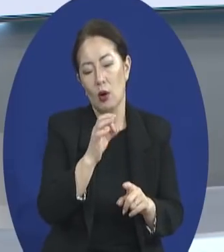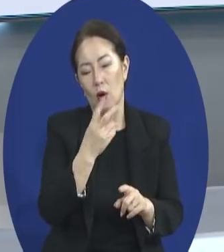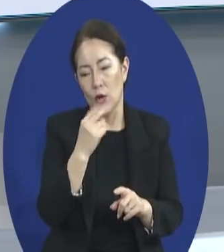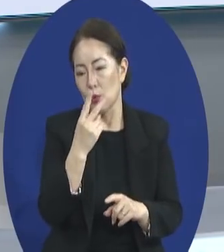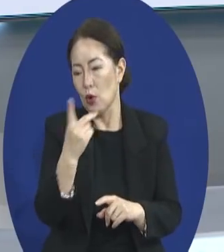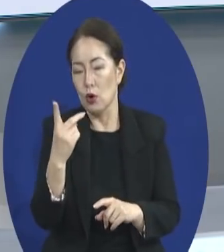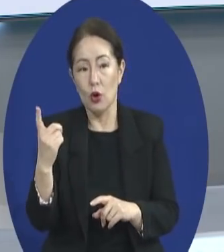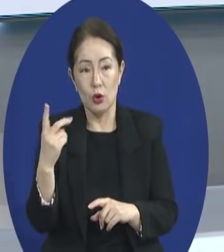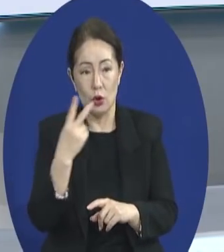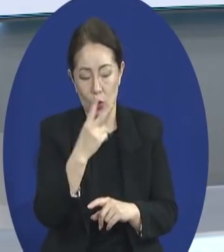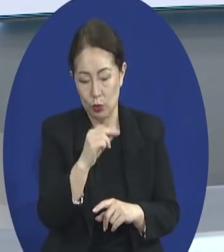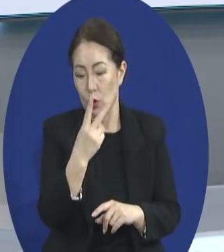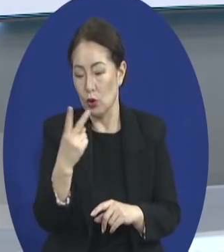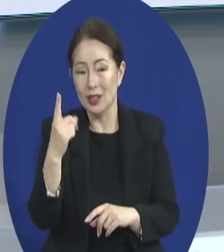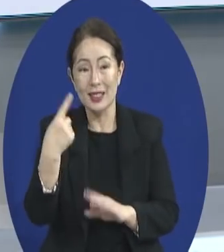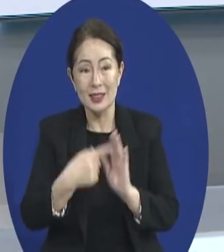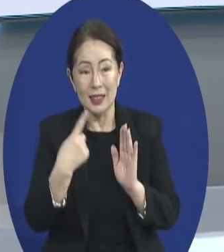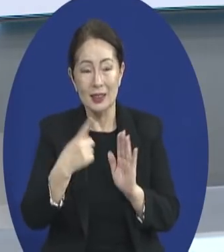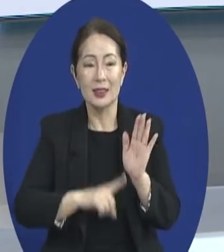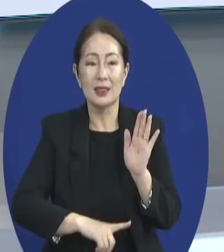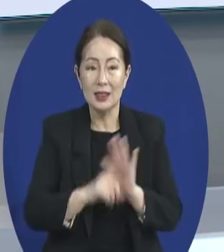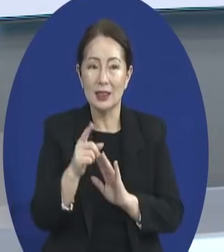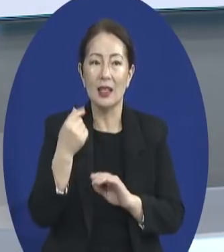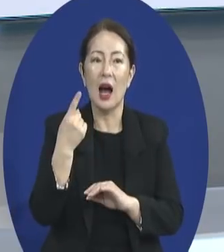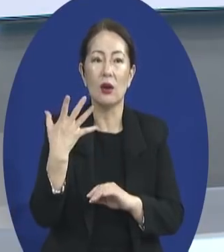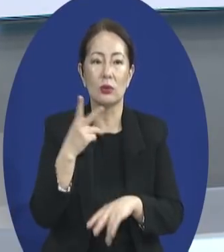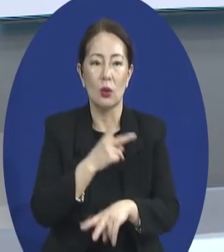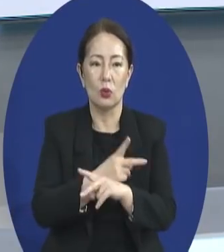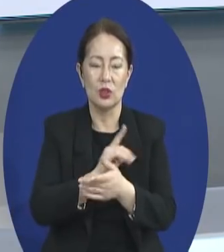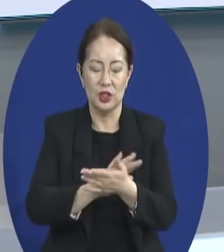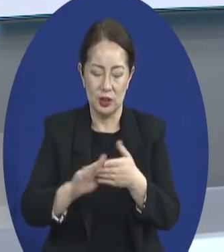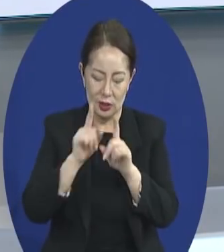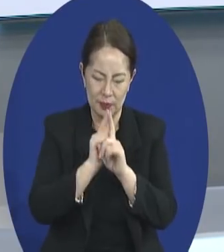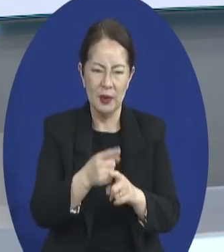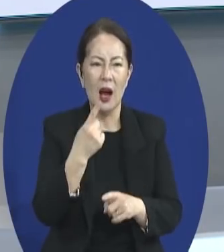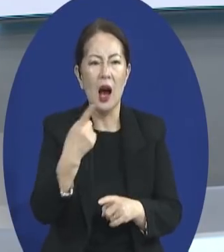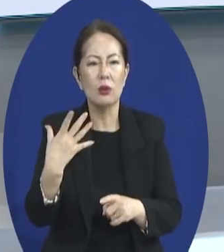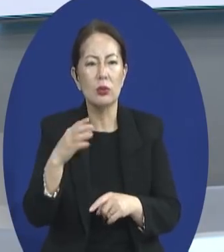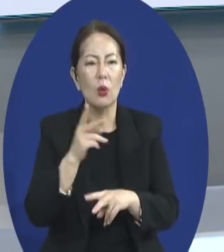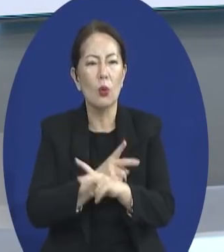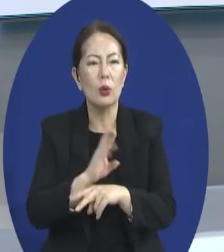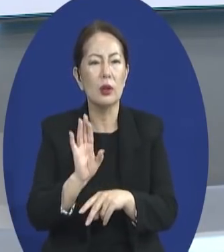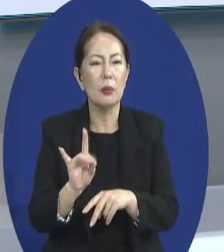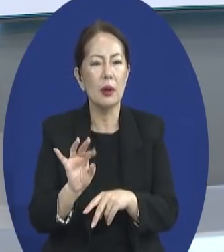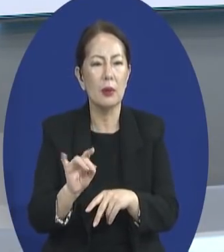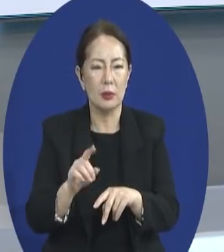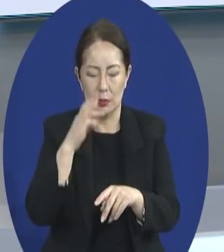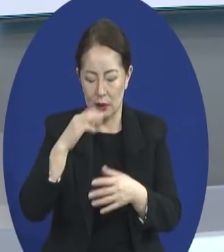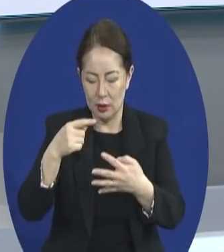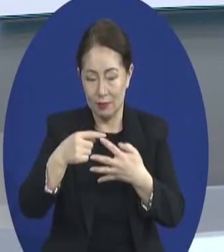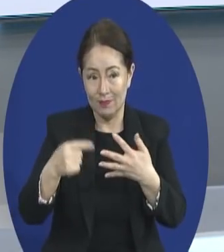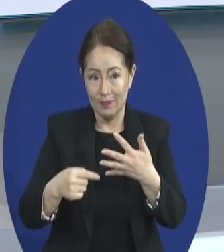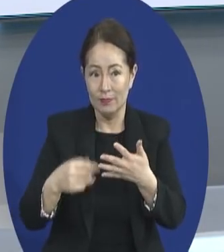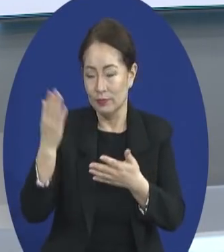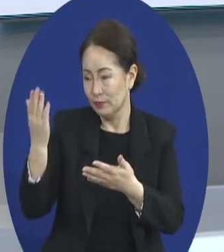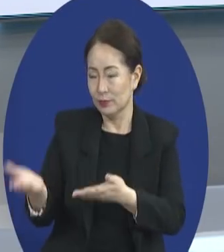сарын 1-ээс буюу өнөөдөр 15 хууль шинээр хэрэгжиж эхлэхээр байна. Ямар ямар хууль шинээр хэрэгжиж эхлэх вэ гэдэг мэдээллийг бид дараах